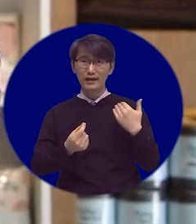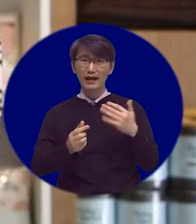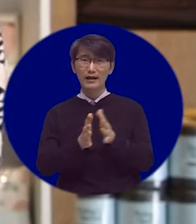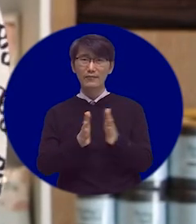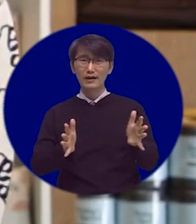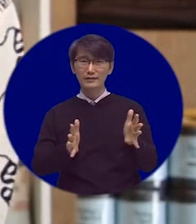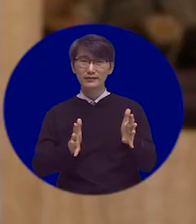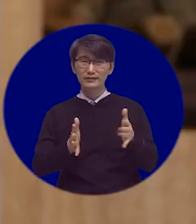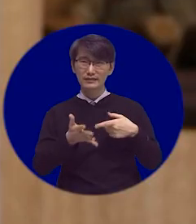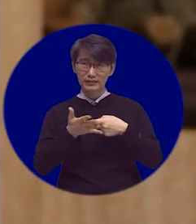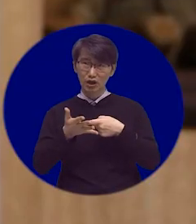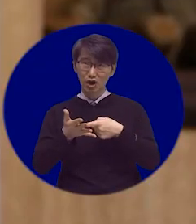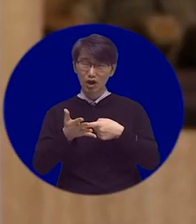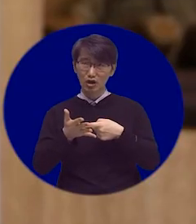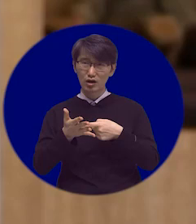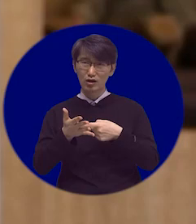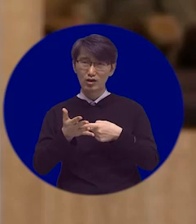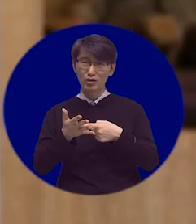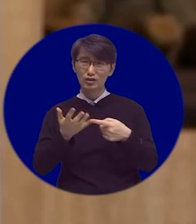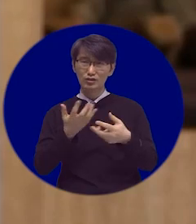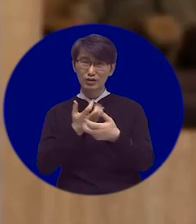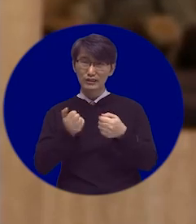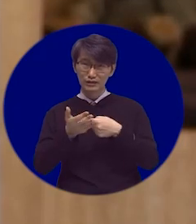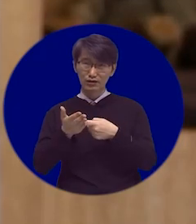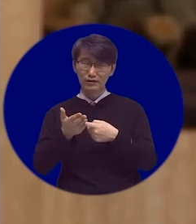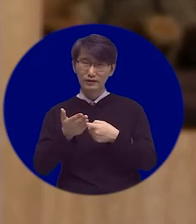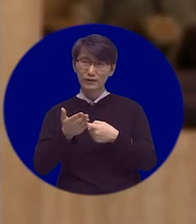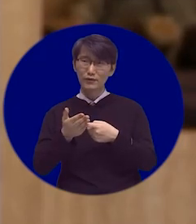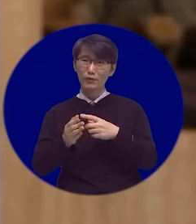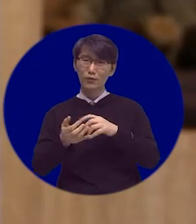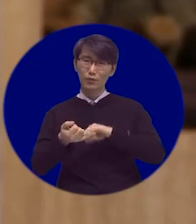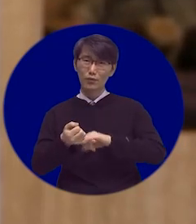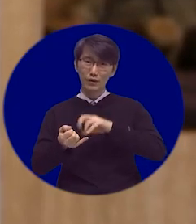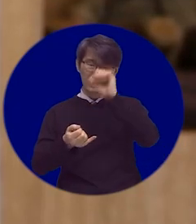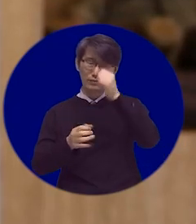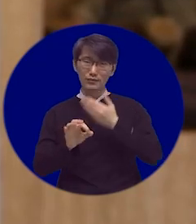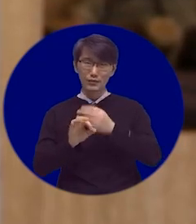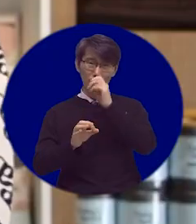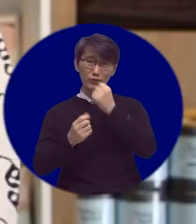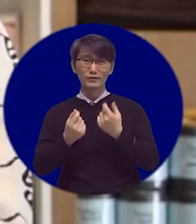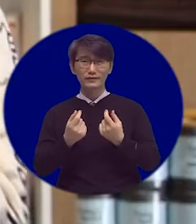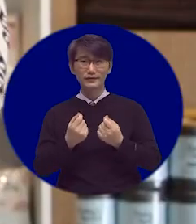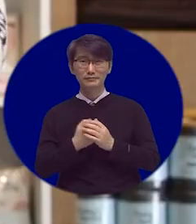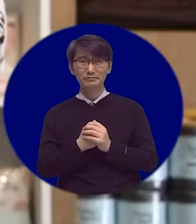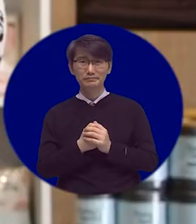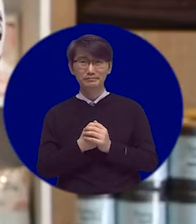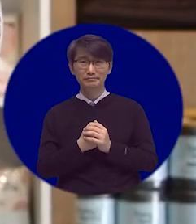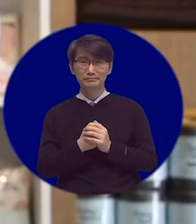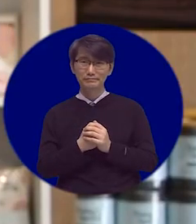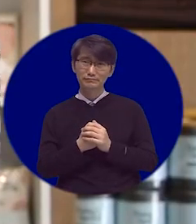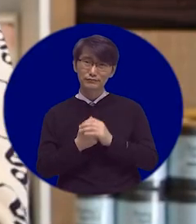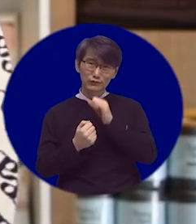아파트 청약에 신청을 했거든요. 그래서 제가 꼭 당첨이 됐으면 좋겠습니다.